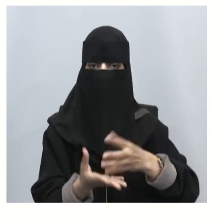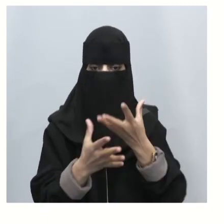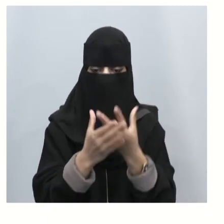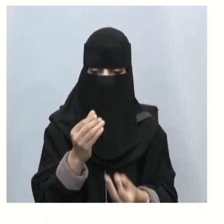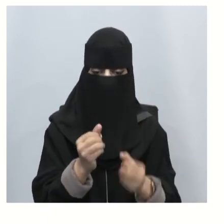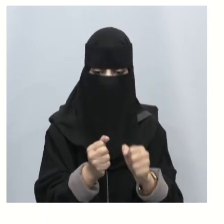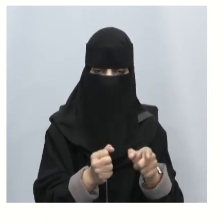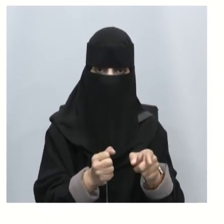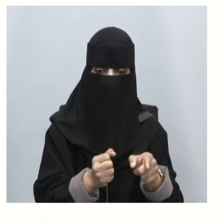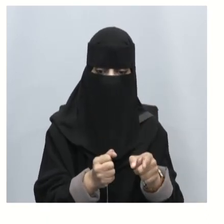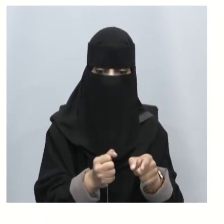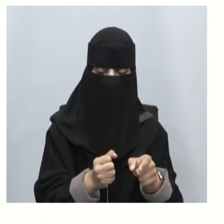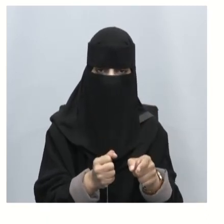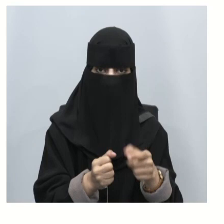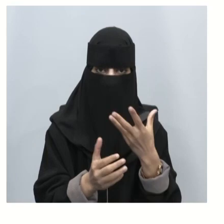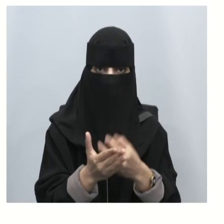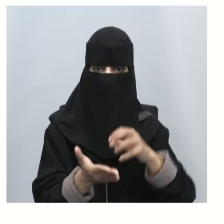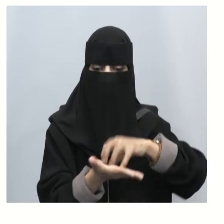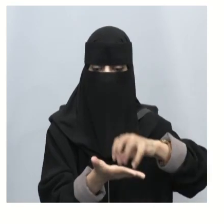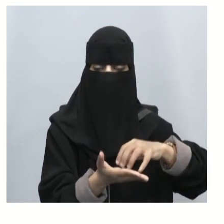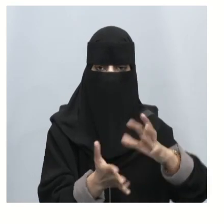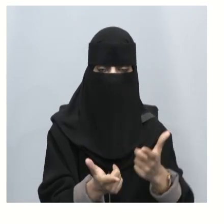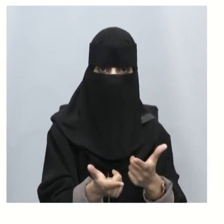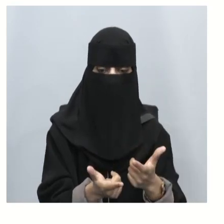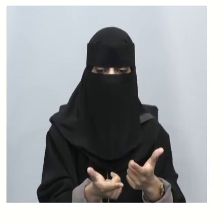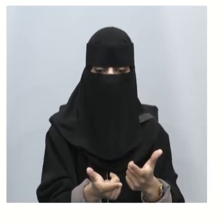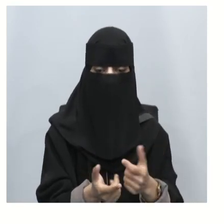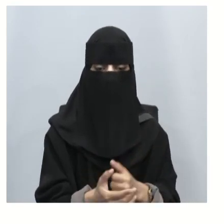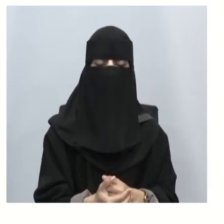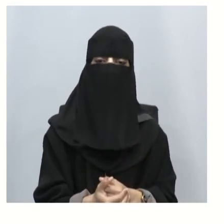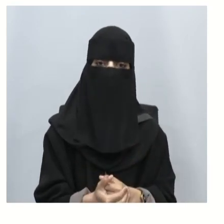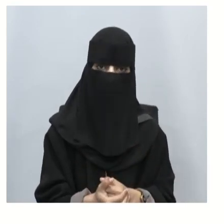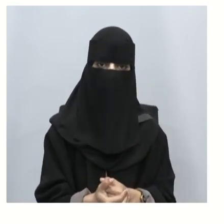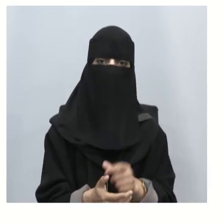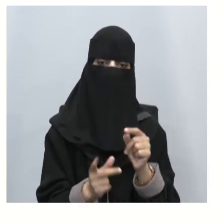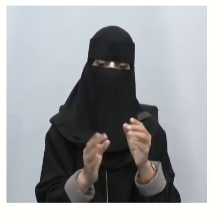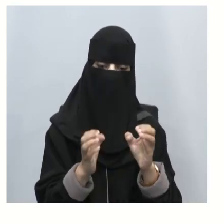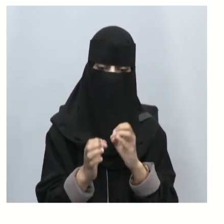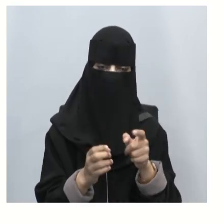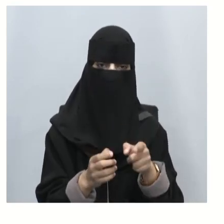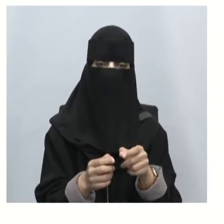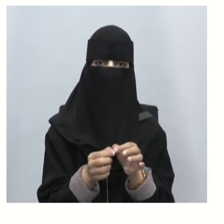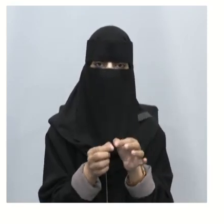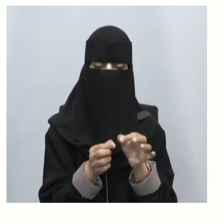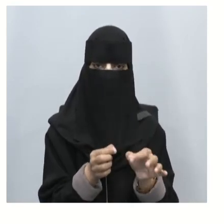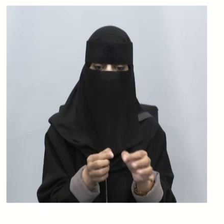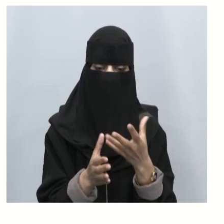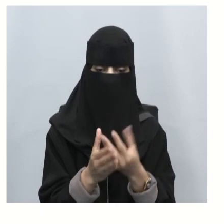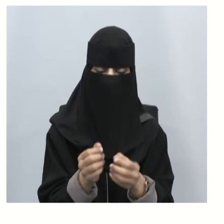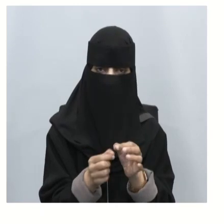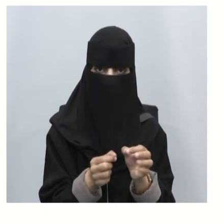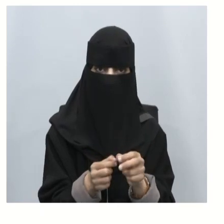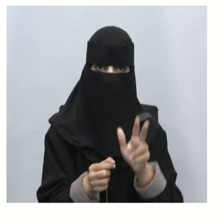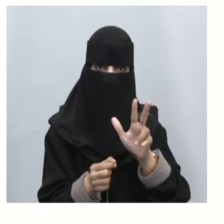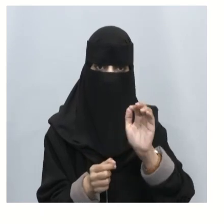خلفاء الدوله العباسيه في اي مدينه يا ترى احسنتم رائعين اذا ولد في مدينه